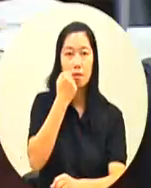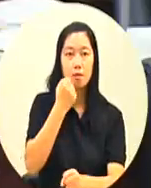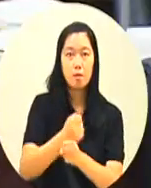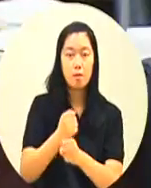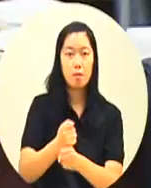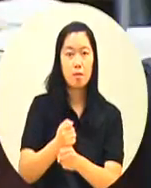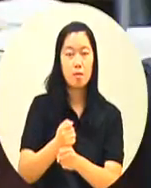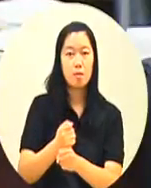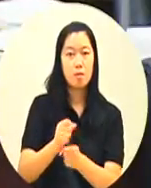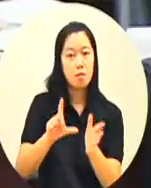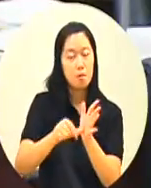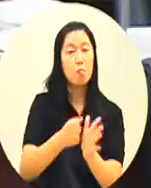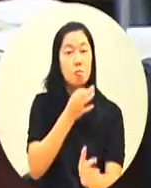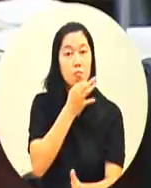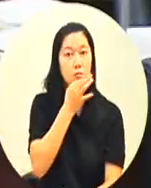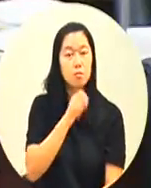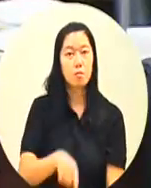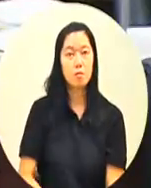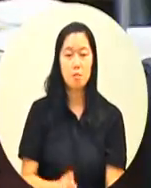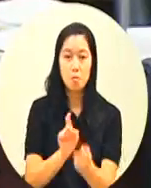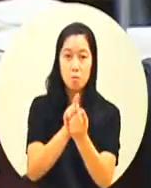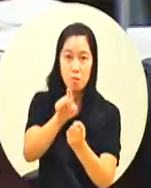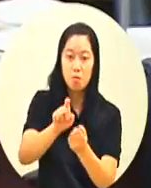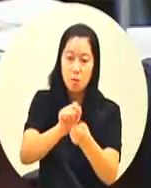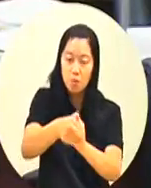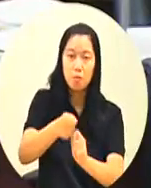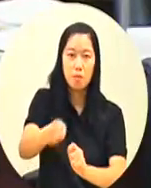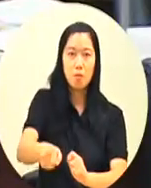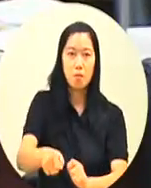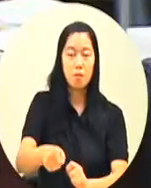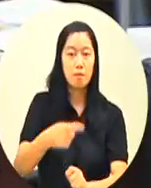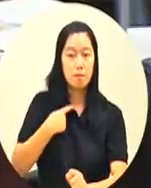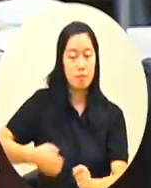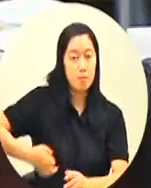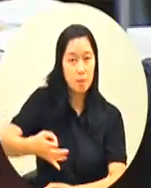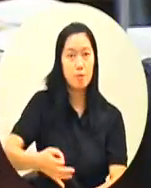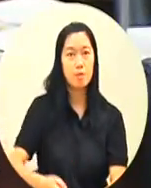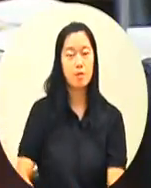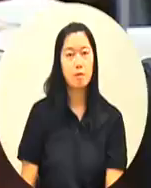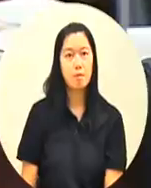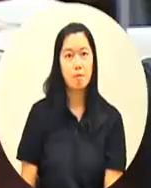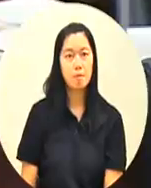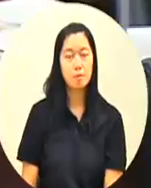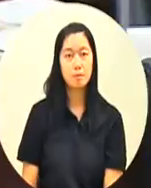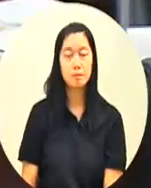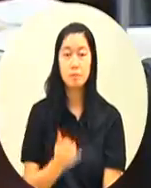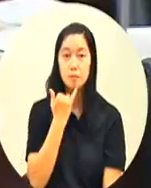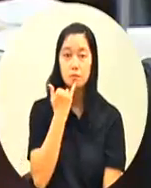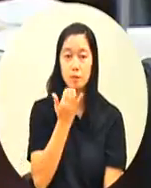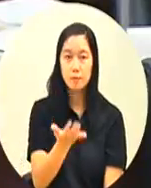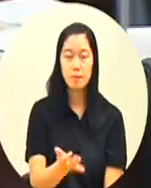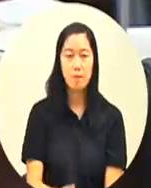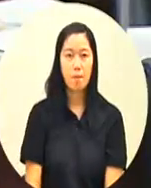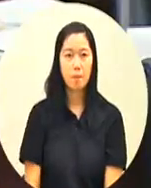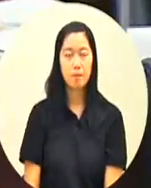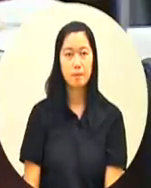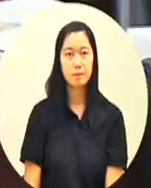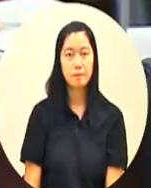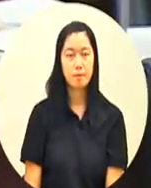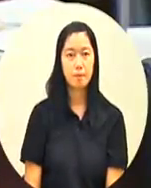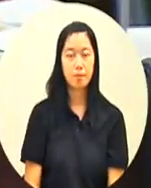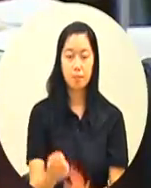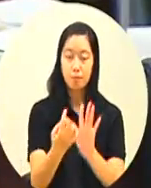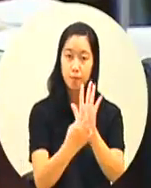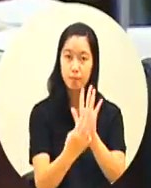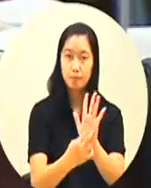一点时间跟空间去面对这个税的征收啦。是不是 这部分是不是请财政局长来简单跟大